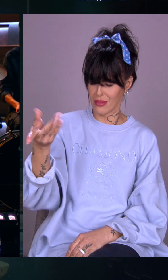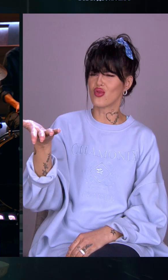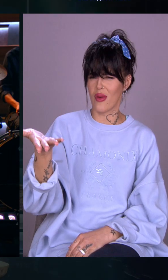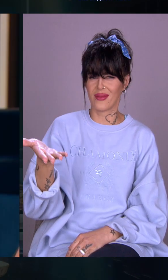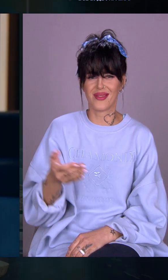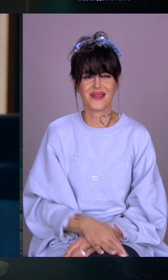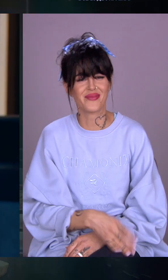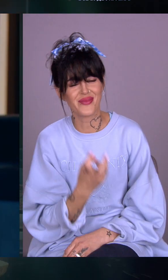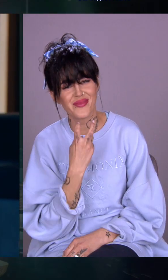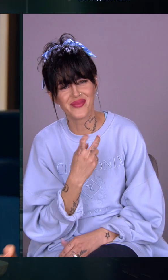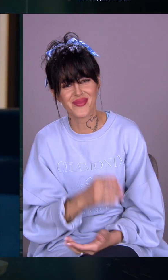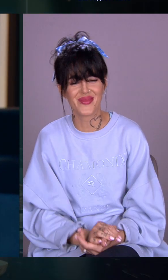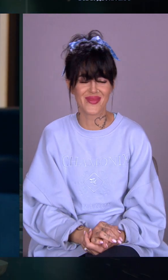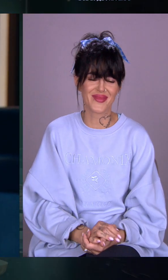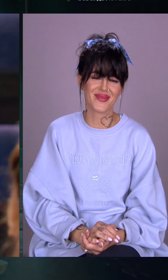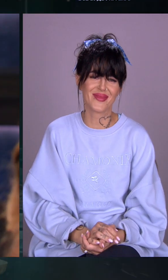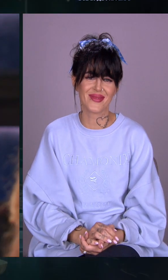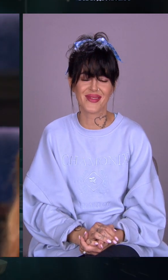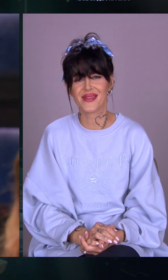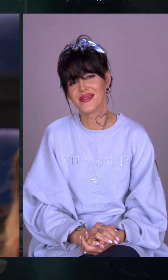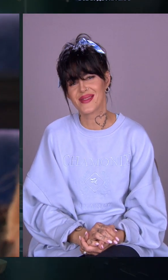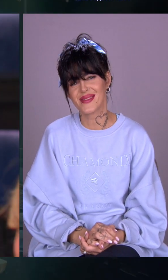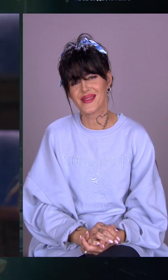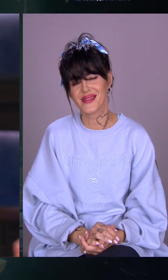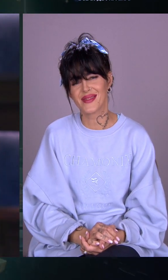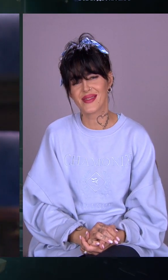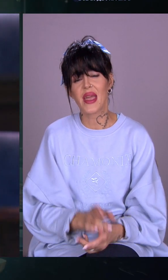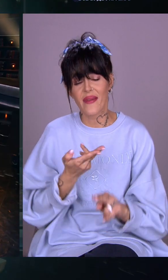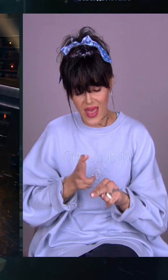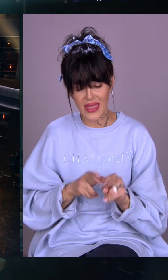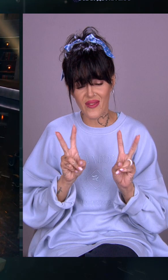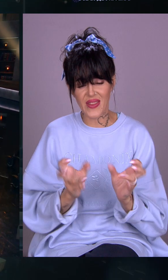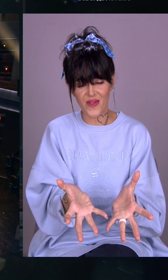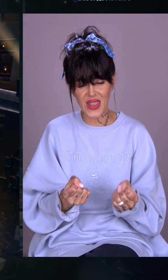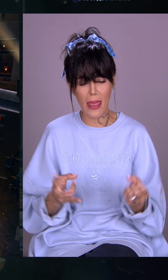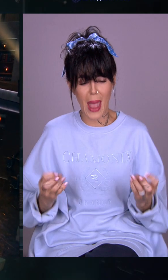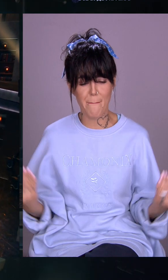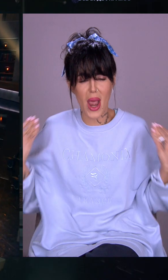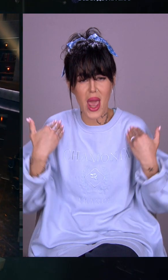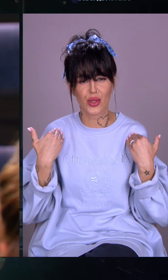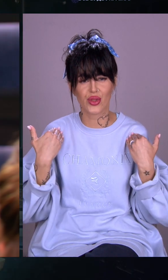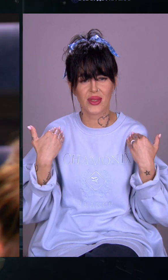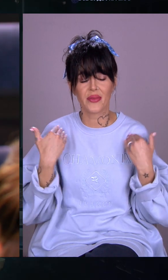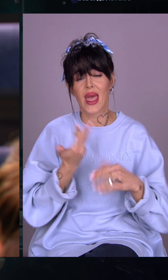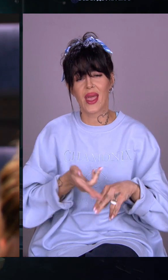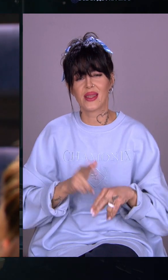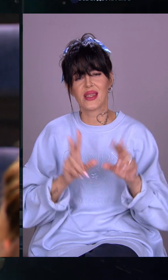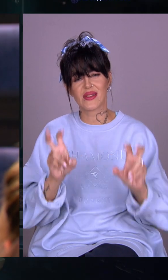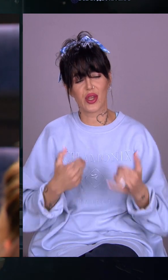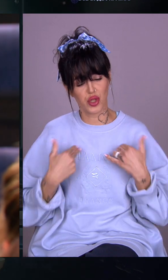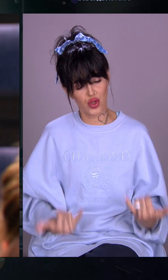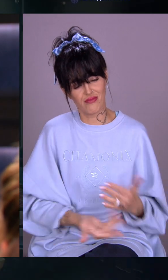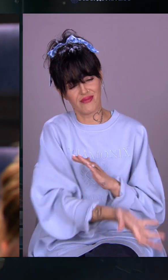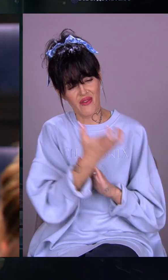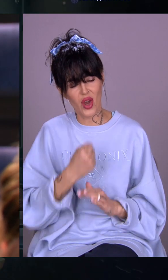Дякуємо. Дякуємо. Цілком правильно, горгоші, це плечі, взяти на плечі. Приходиш сьогодні додому, кажеш, малий, сьогодні тебе візьму на горгоші. Він думає,